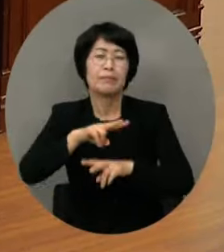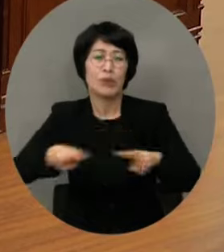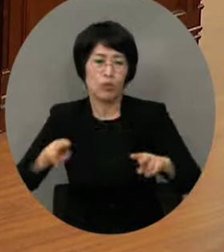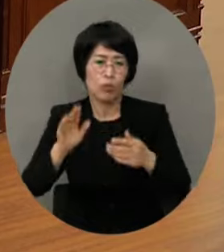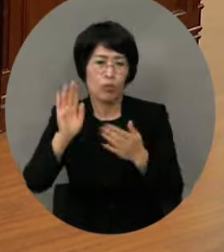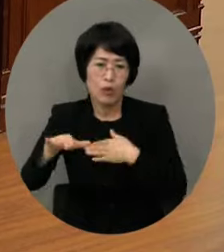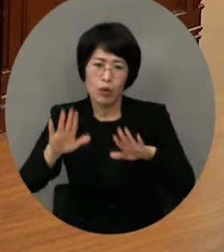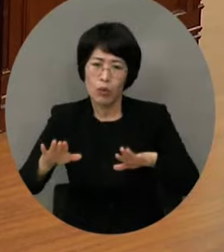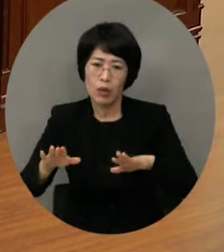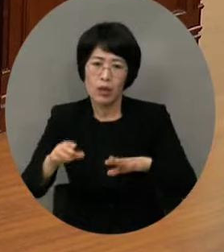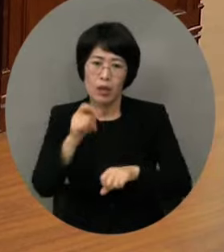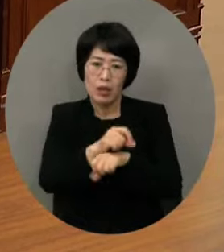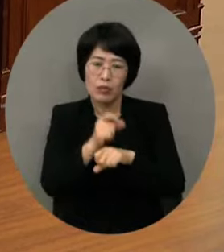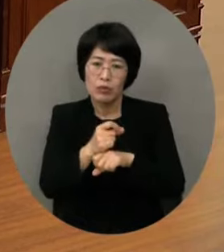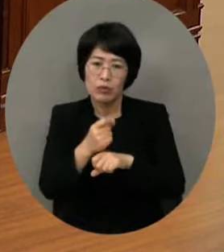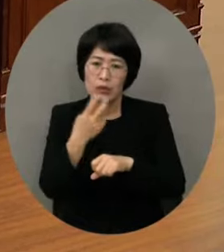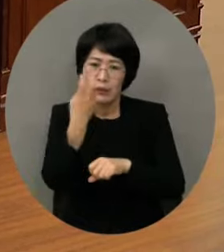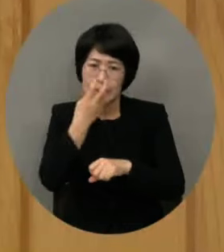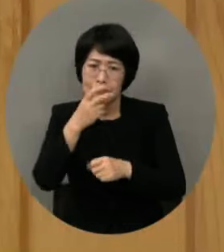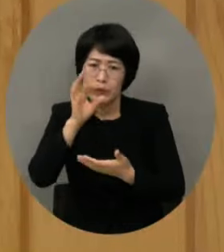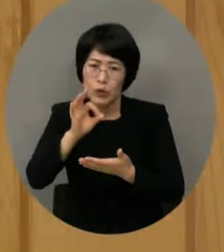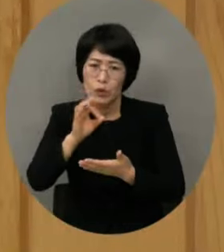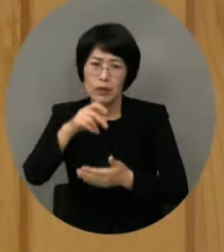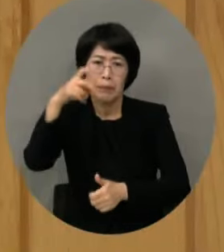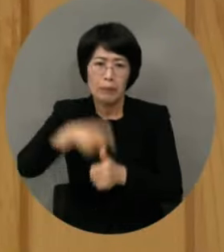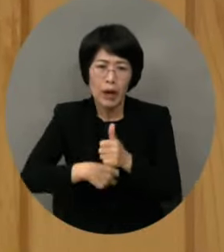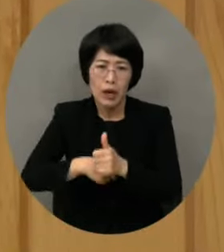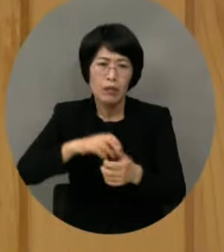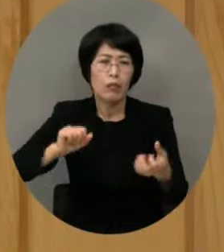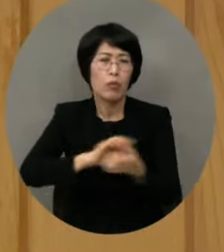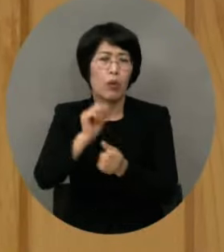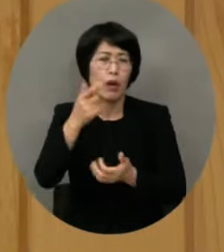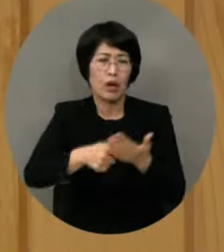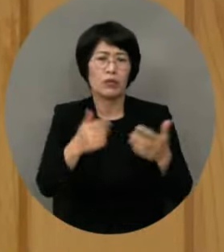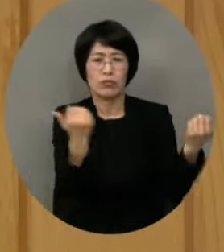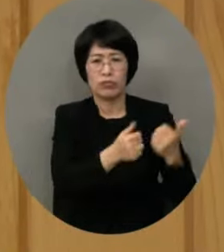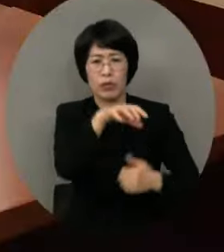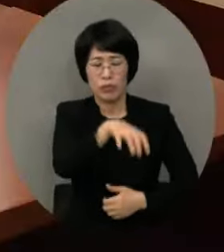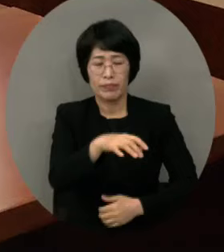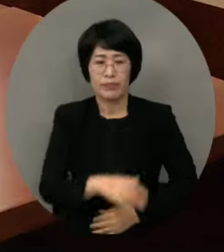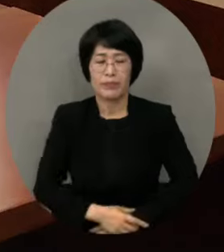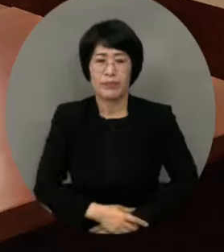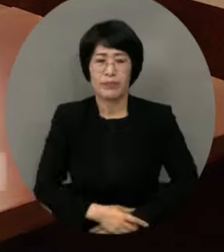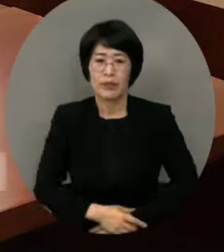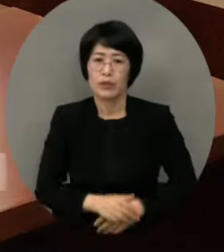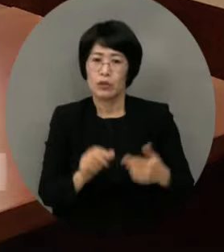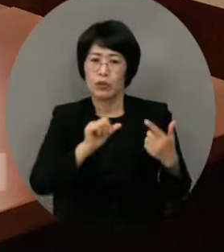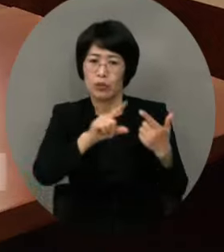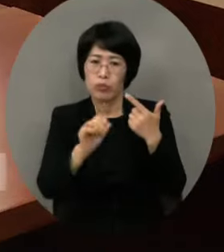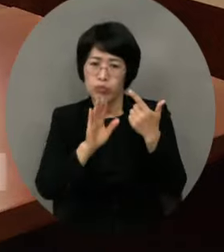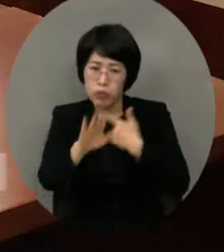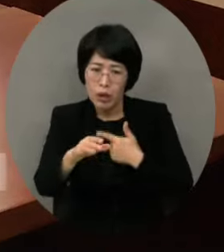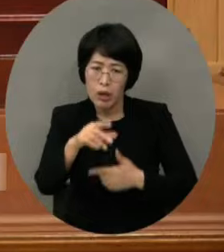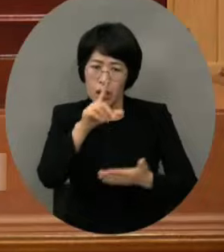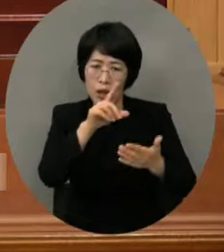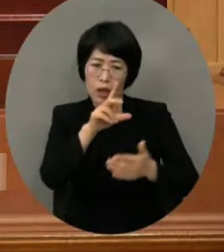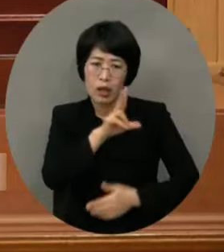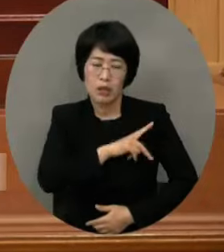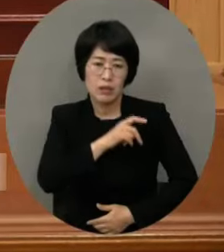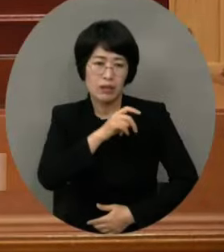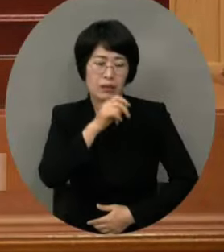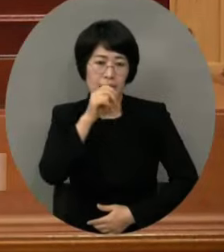위해 의회 사무과 예산까지 모두 삭감하는 등 논란을 빚은 강진군 의회. 하반기 의장 선거를 앞둔